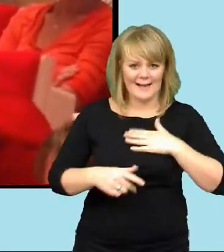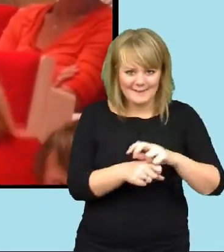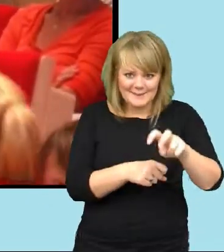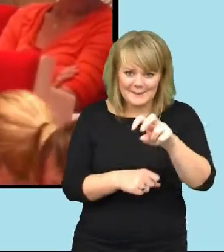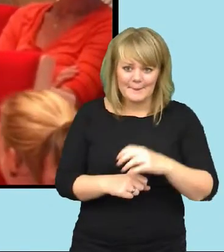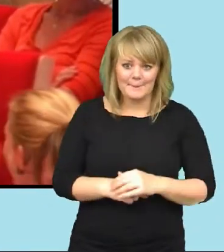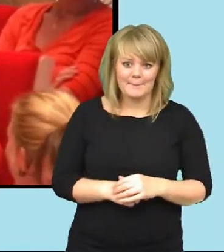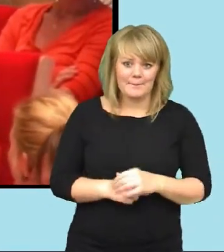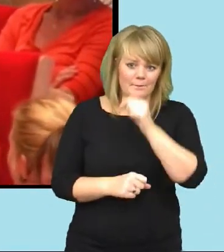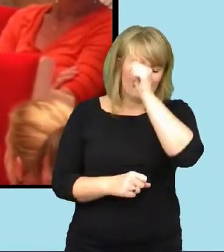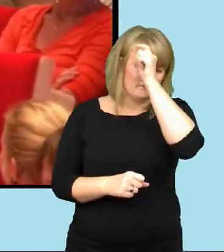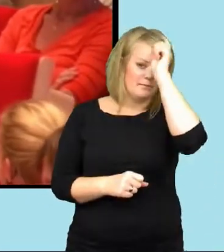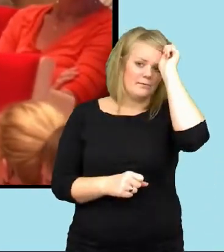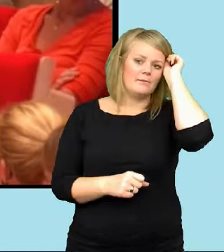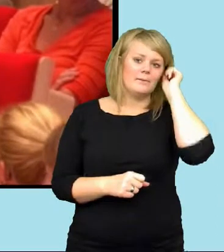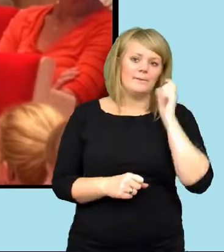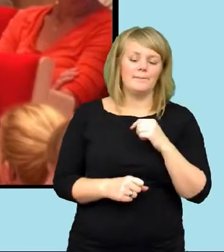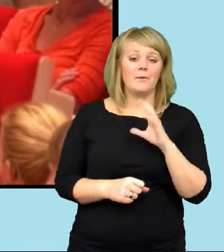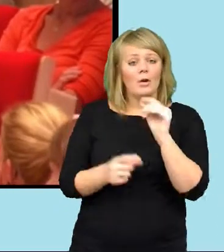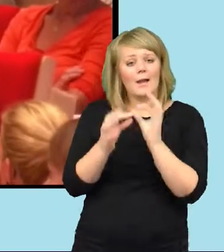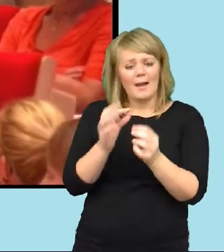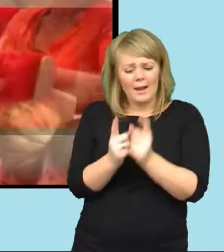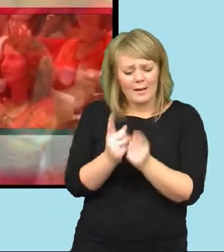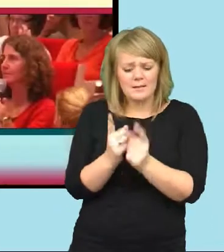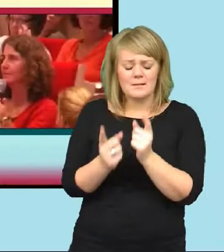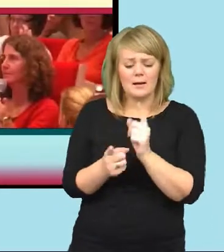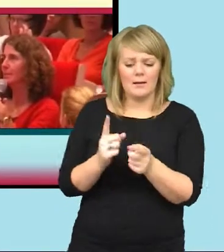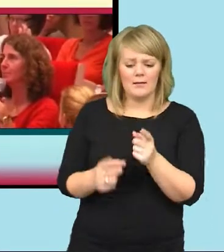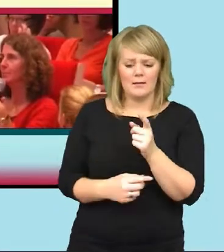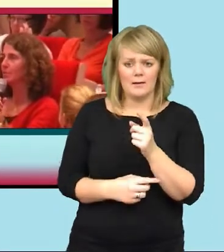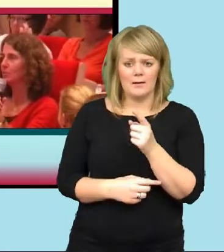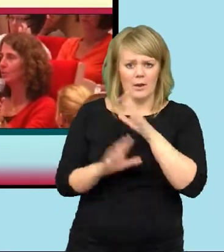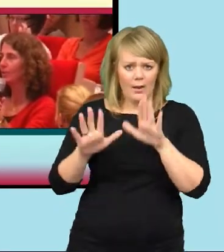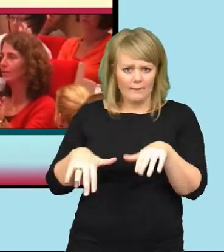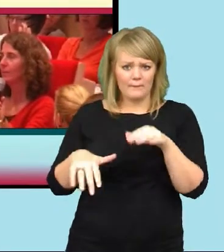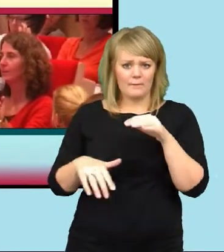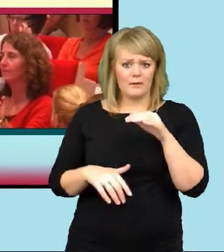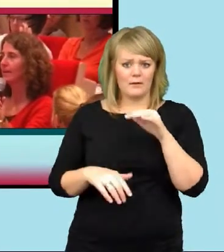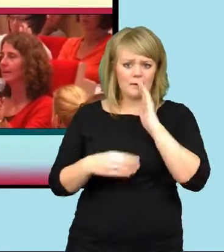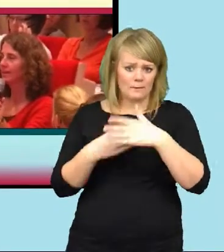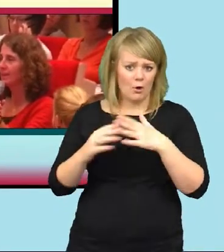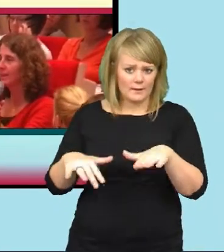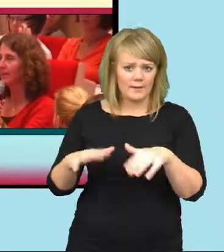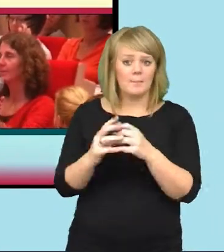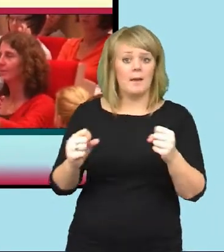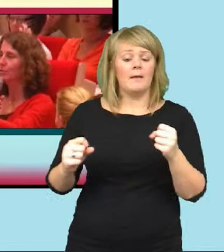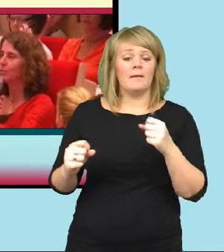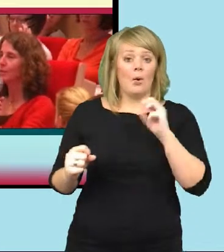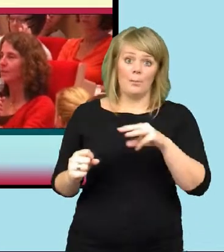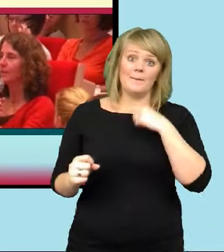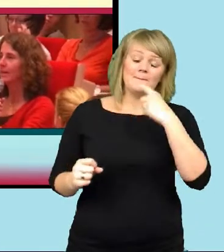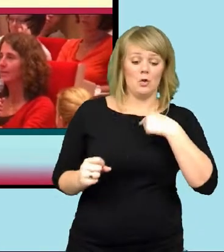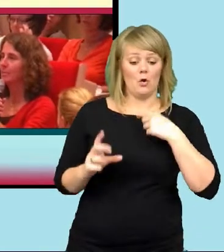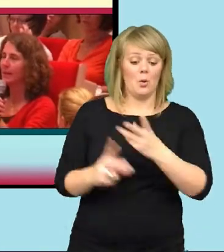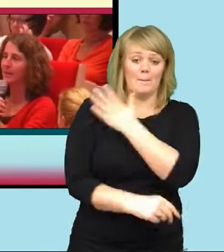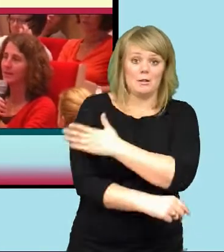Det kan vara så att ni ställde den frågan på ett ungefär, men om vi säger att man som personal väldigt gärna vill få